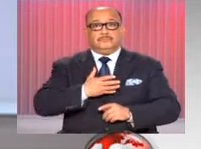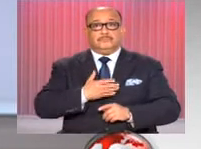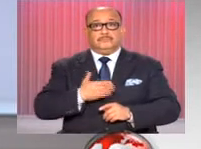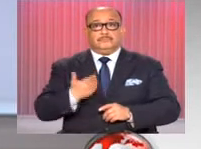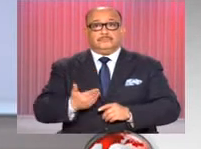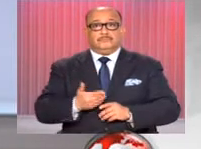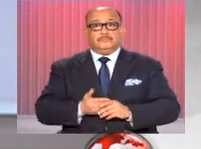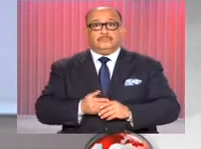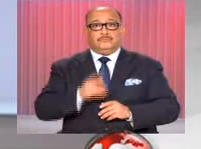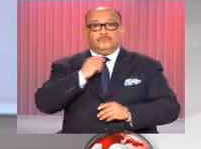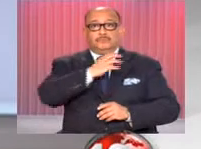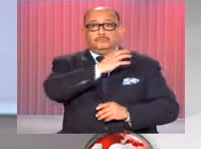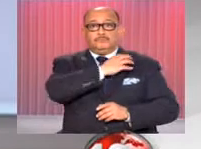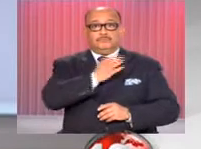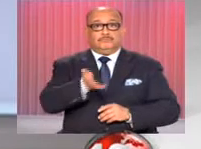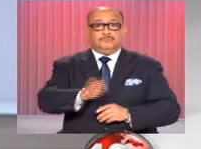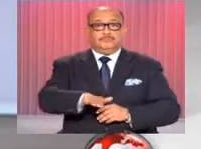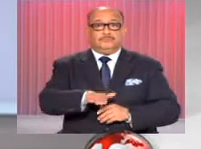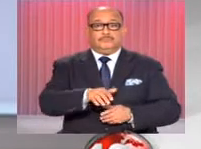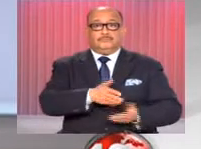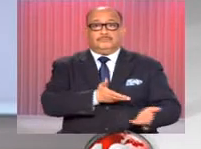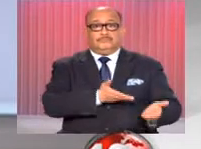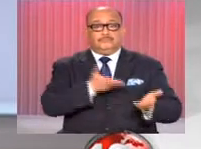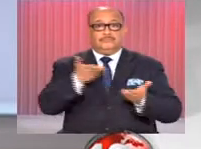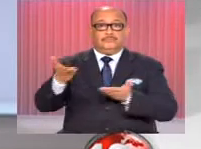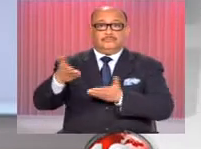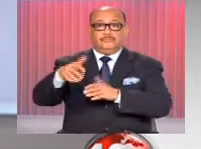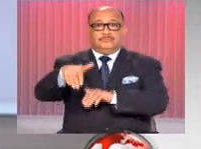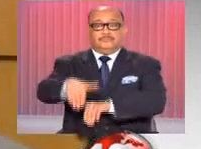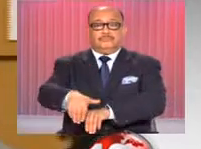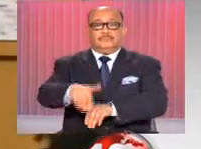اليوم جثمان ضابط كبير لقي حتفه في العراق.